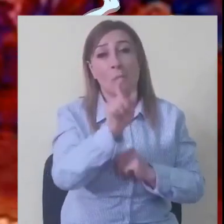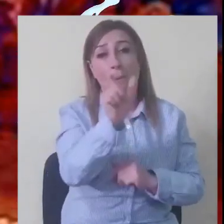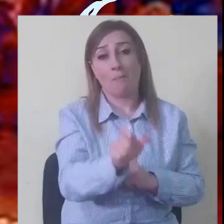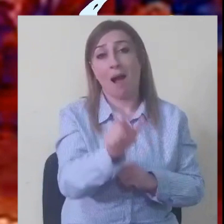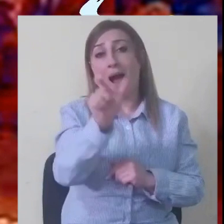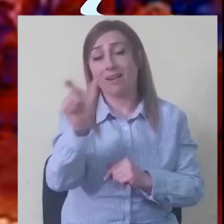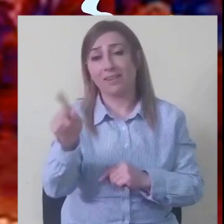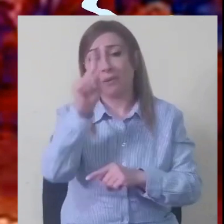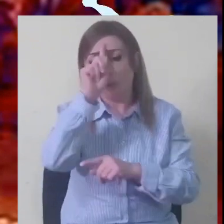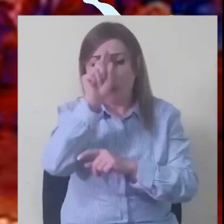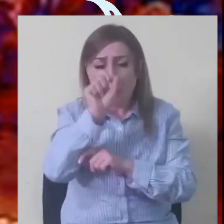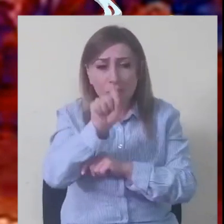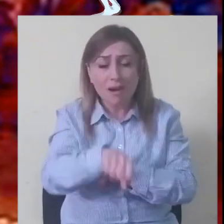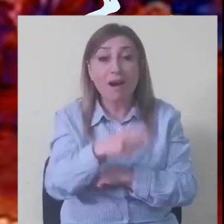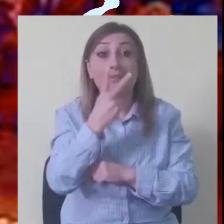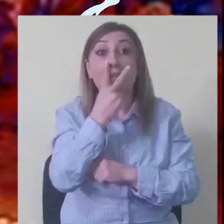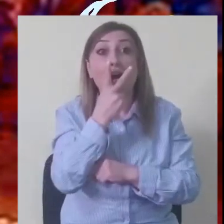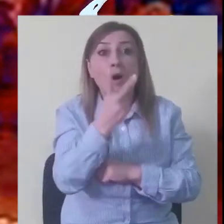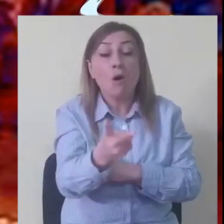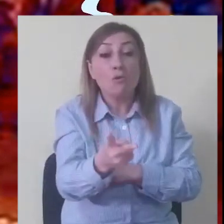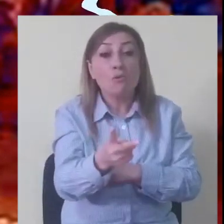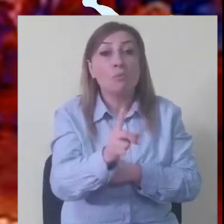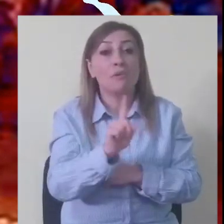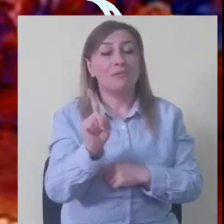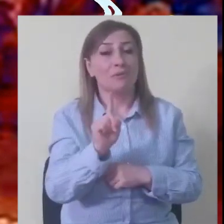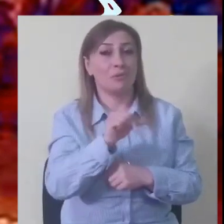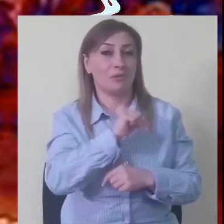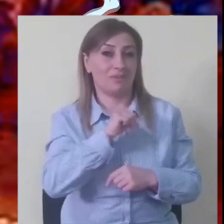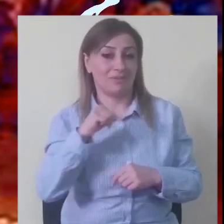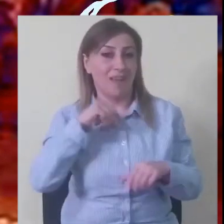մարդիկ խոնար գլուխ էին տալիս ոչ թե